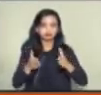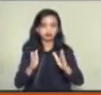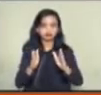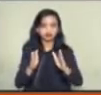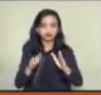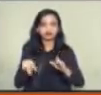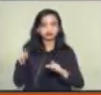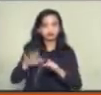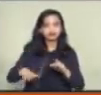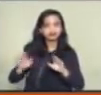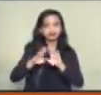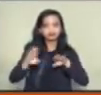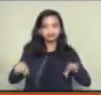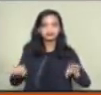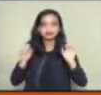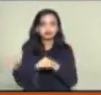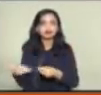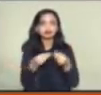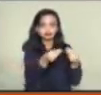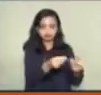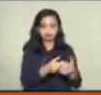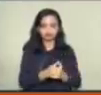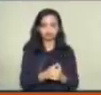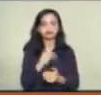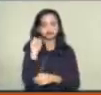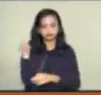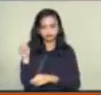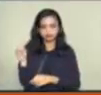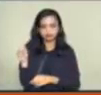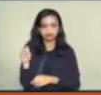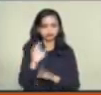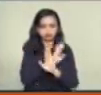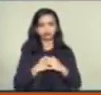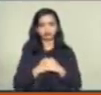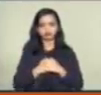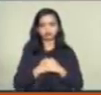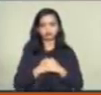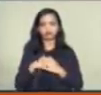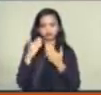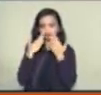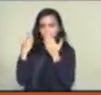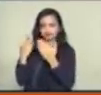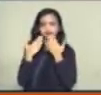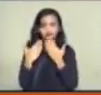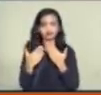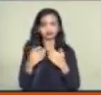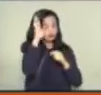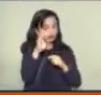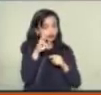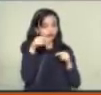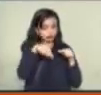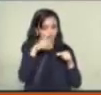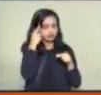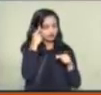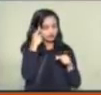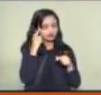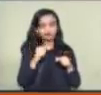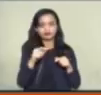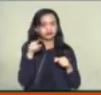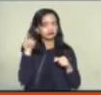mga bata, maisalin po yung kusodiya sa iyo. Opo, idol. Huwag na kayo ma-depress, sir. Thank you po, sir, idol. Ito na lang isipin mo, sir. Hindi